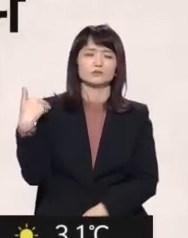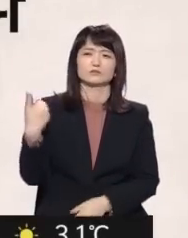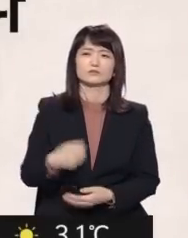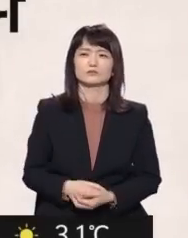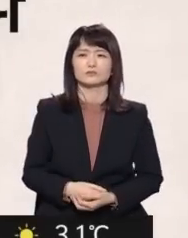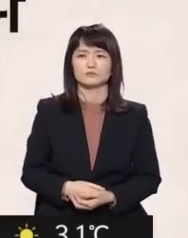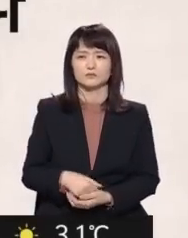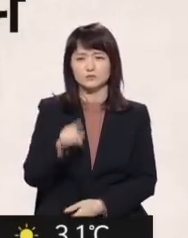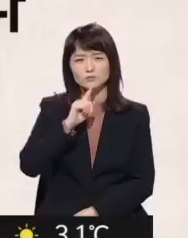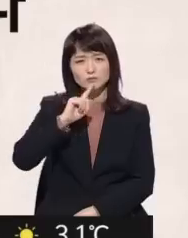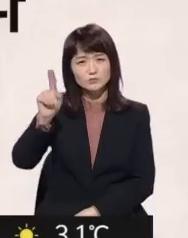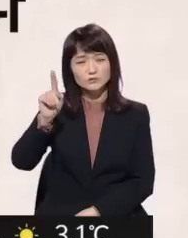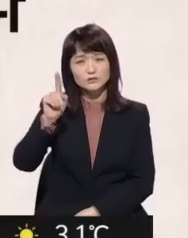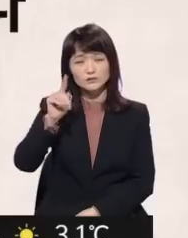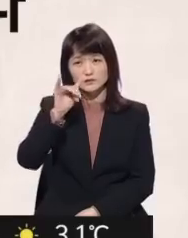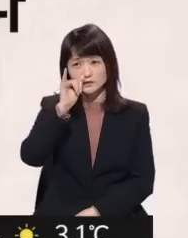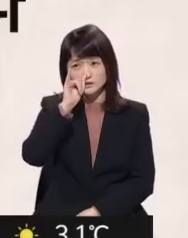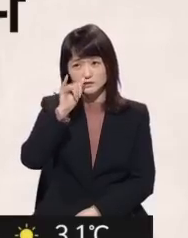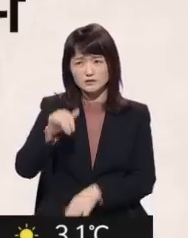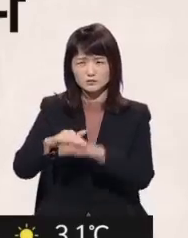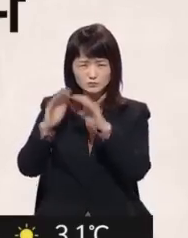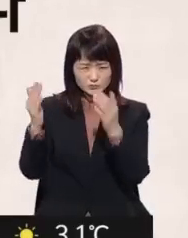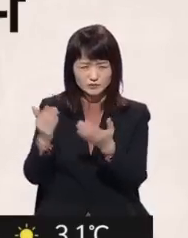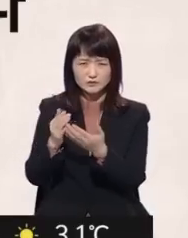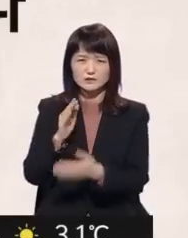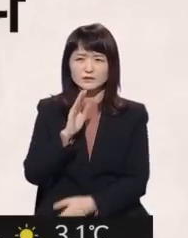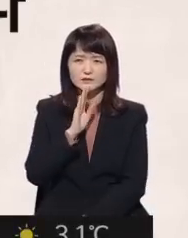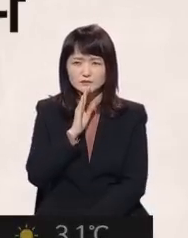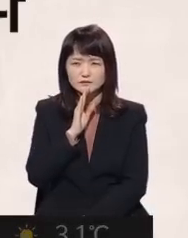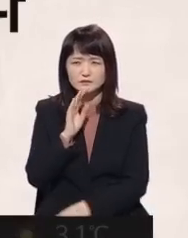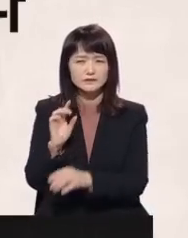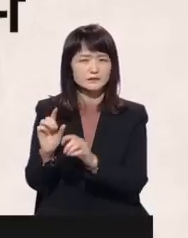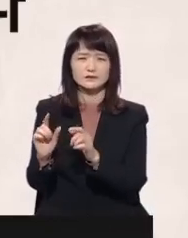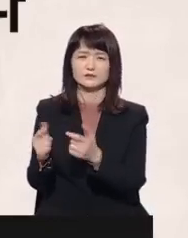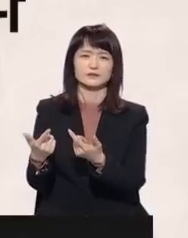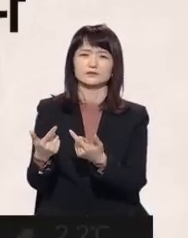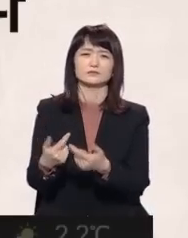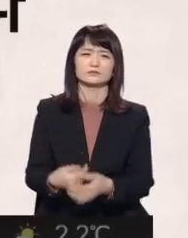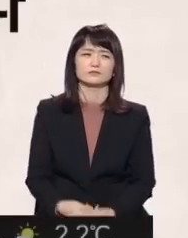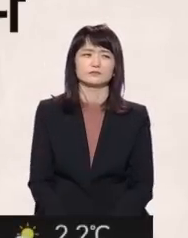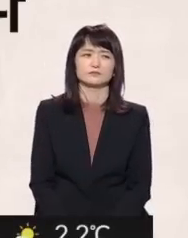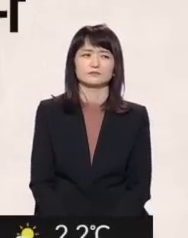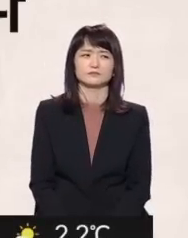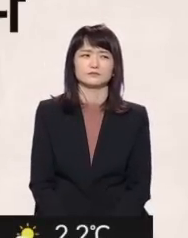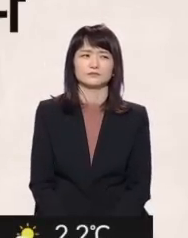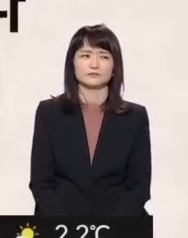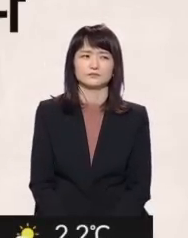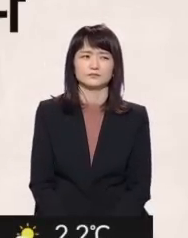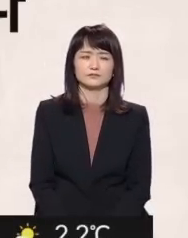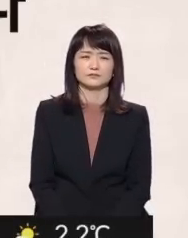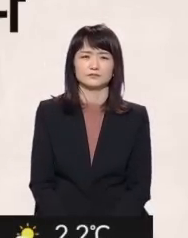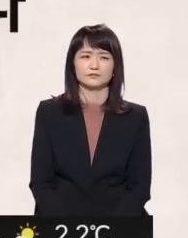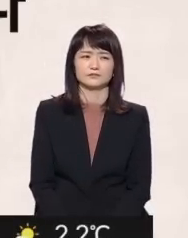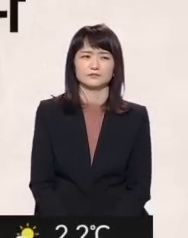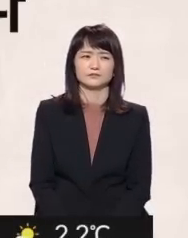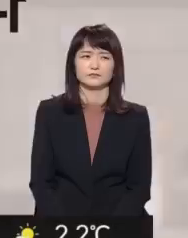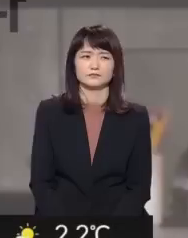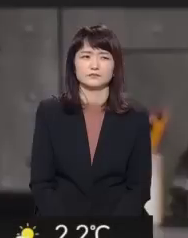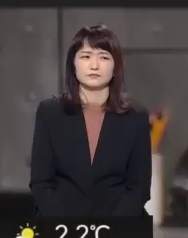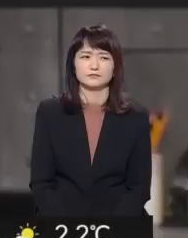고소 사실 있다 하더라도 그게 전부 사실이 아니다라고 말을 했어요 그리고 뭐라고 했냐 또 했습니다